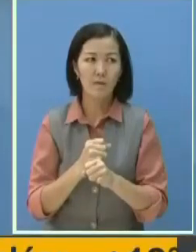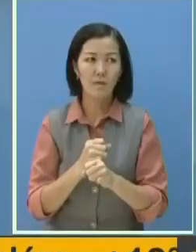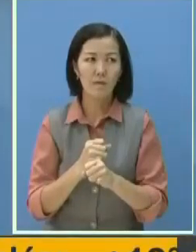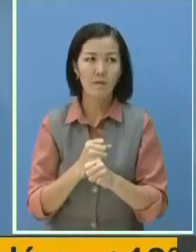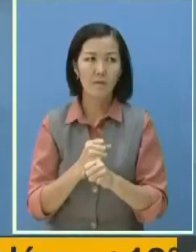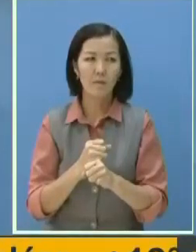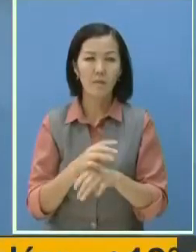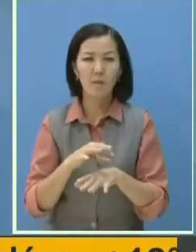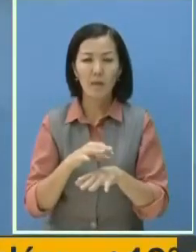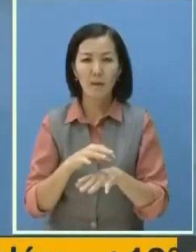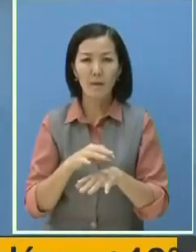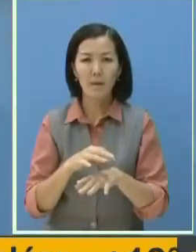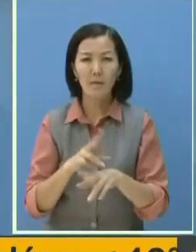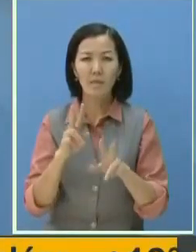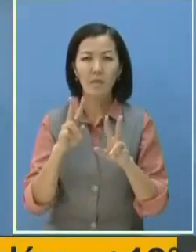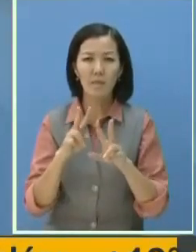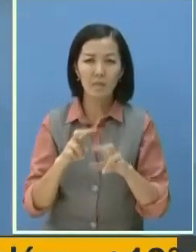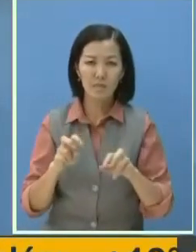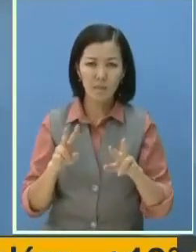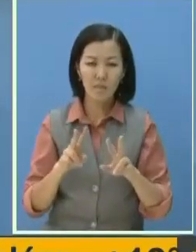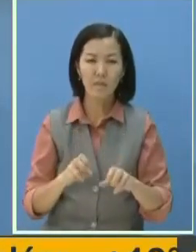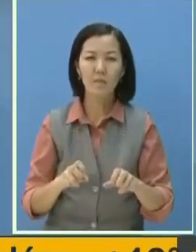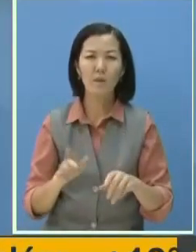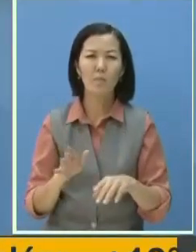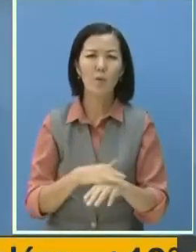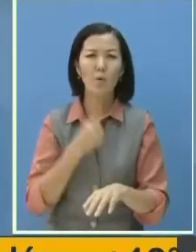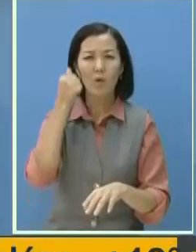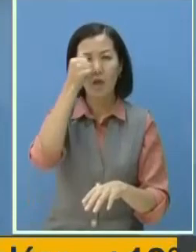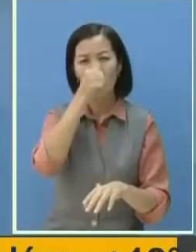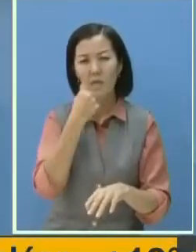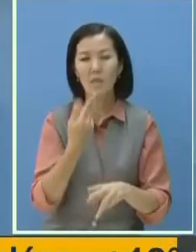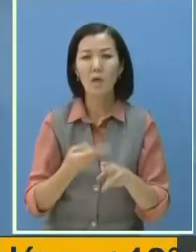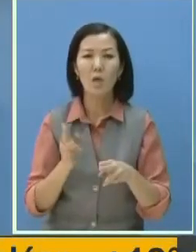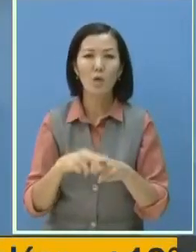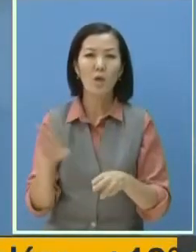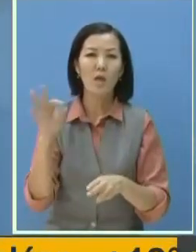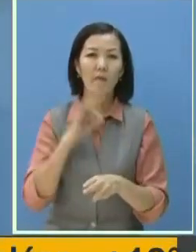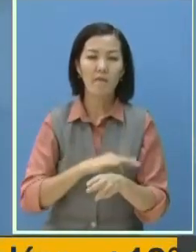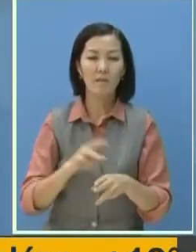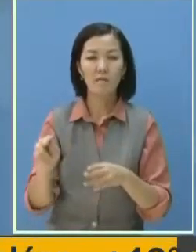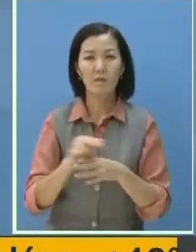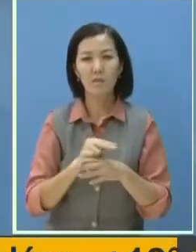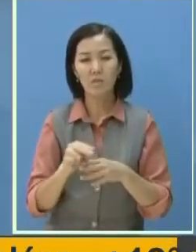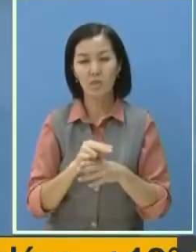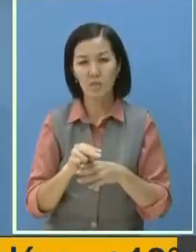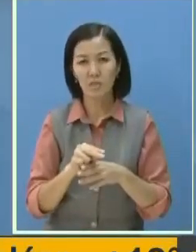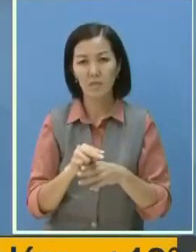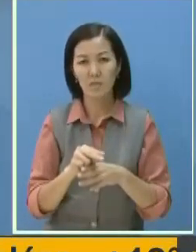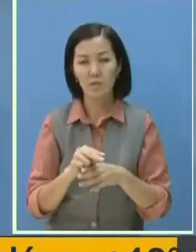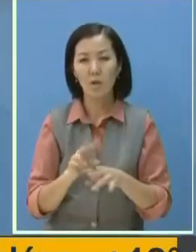проходило много лет для того, чтобы появилась та или иная вакцина, которая бы эффективно справлялась со своими задачами. Но уж